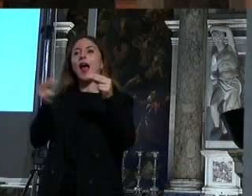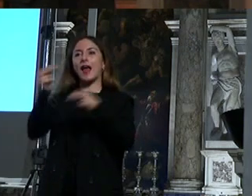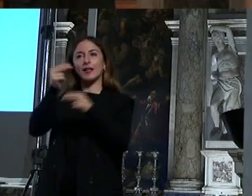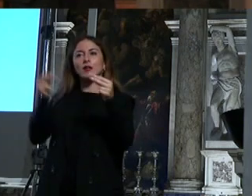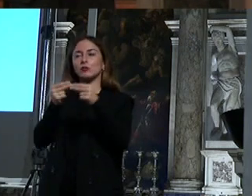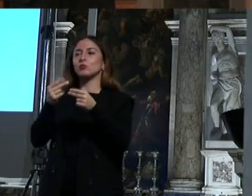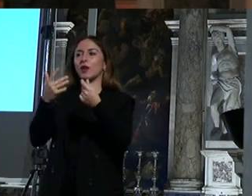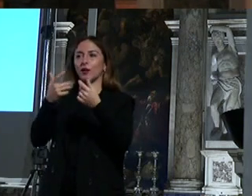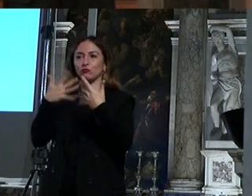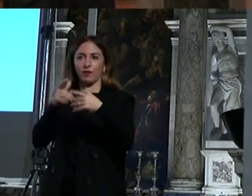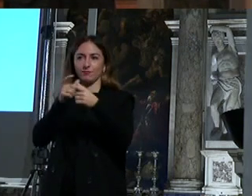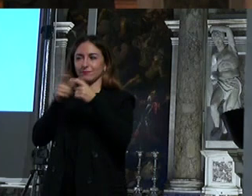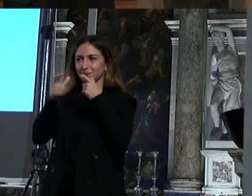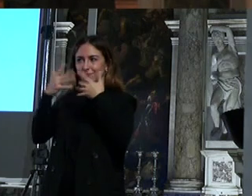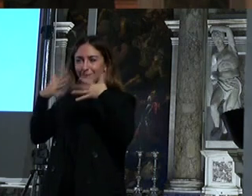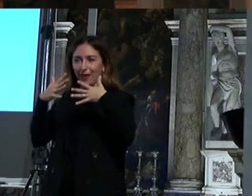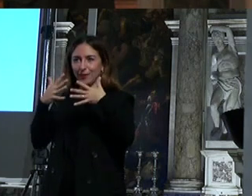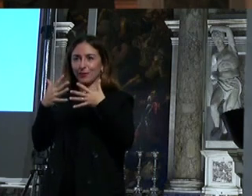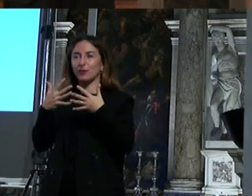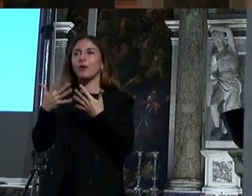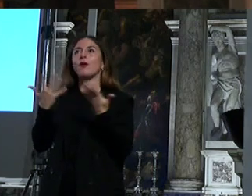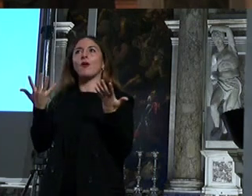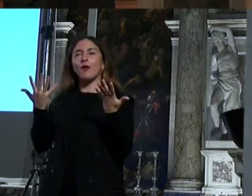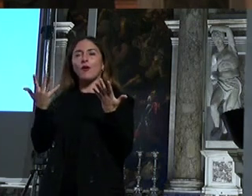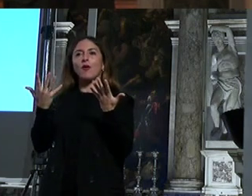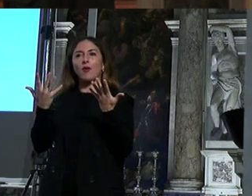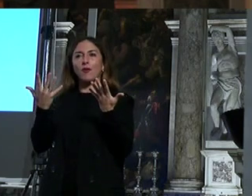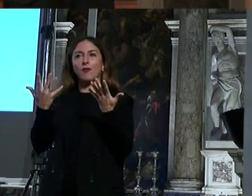cose, per poter far sì che